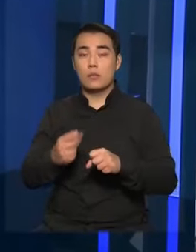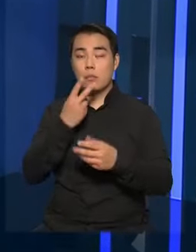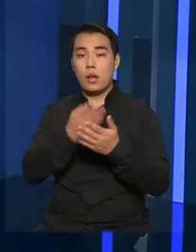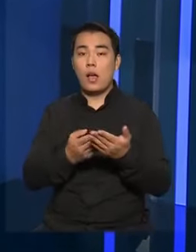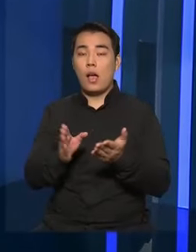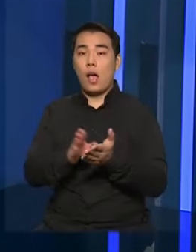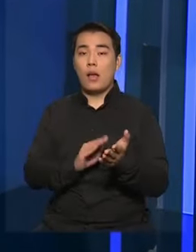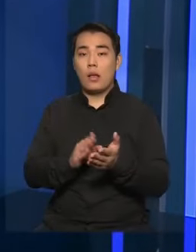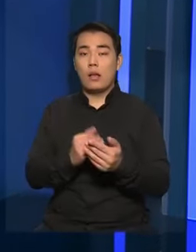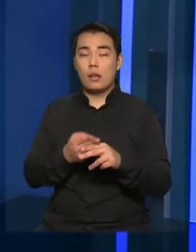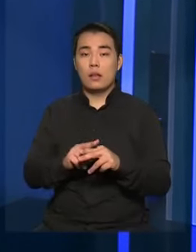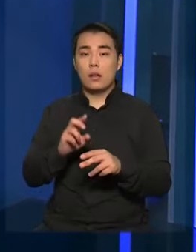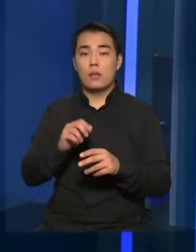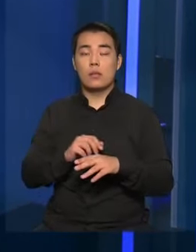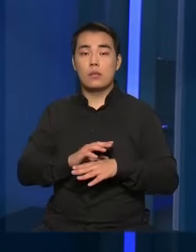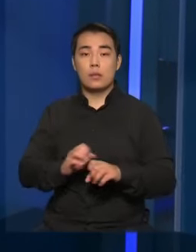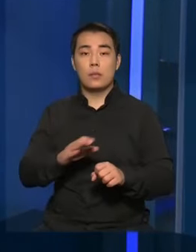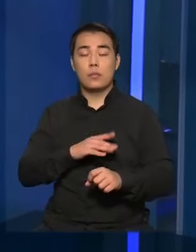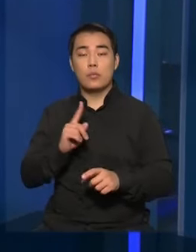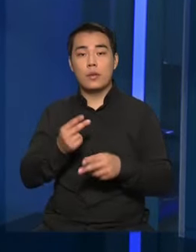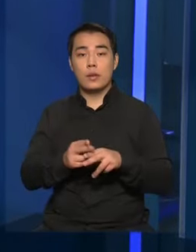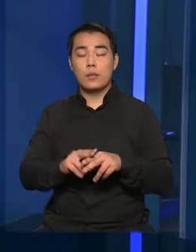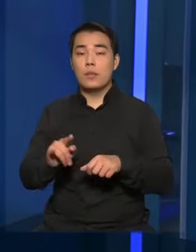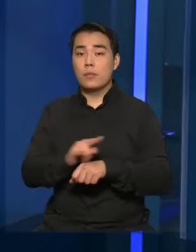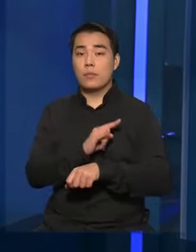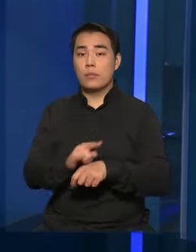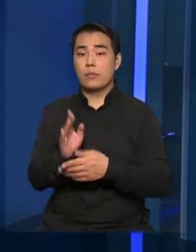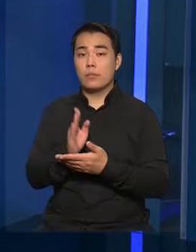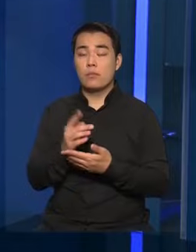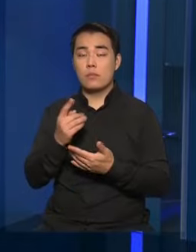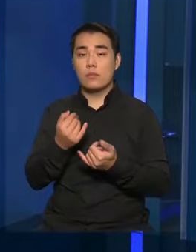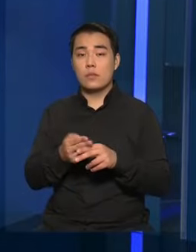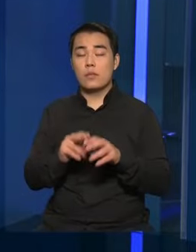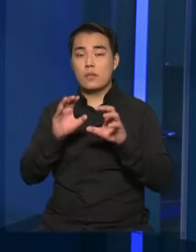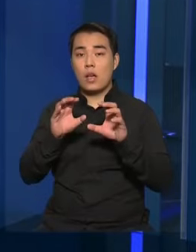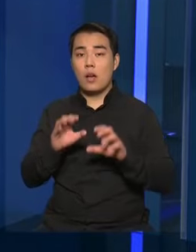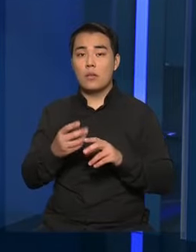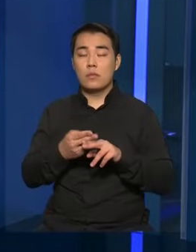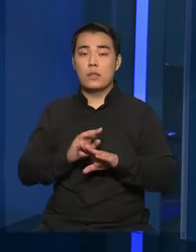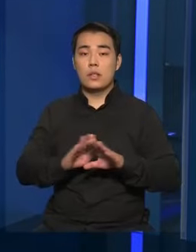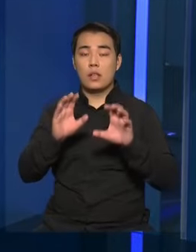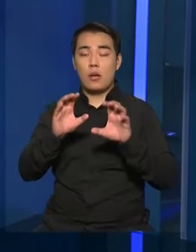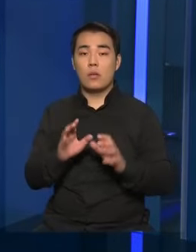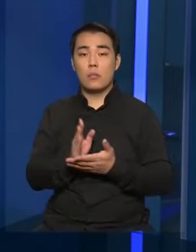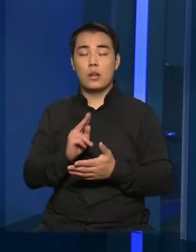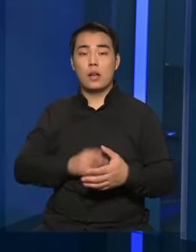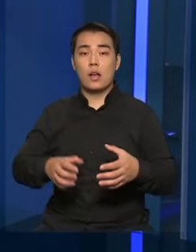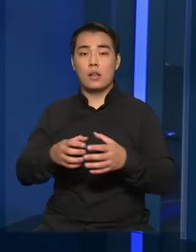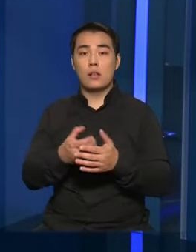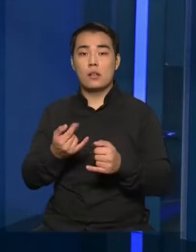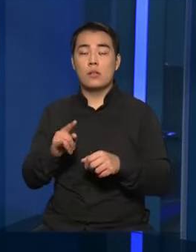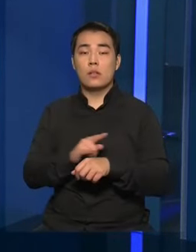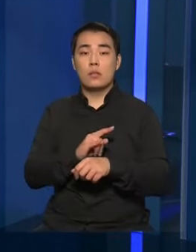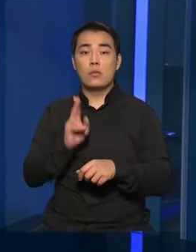қайталанады деген қауесет қаптап кетті. Бірақ бұл шындыққа жанаспайды, әрі заңға қайшы. Әріптесіміз жалған ақпарат